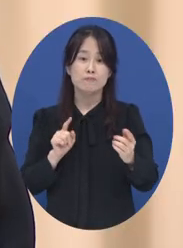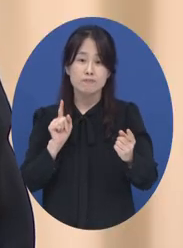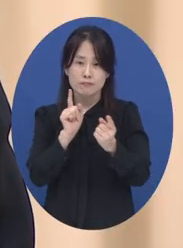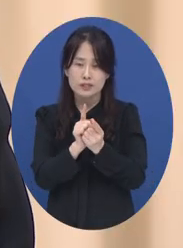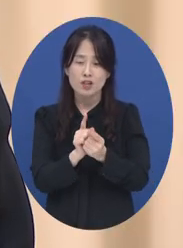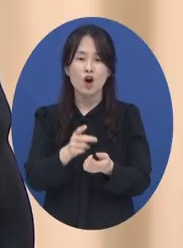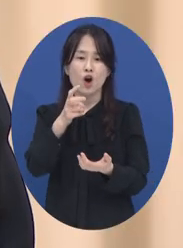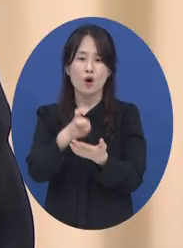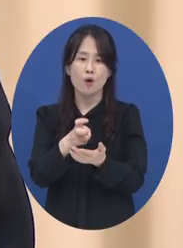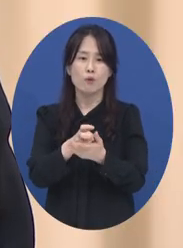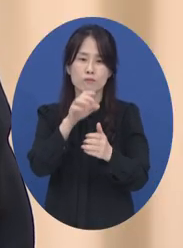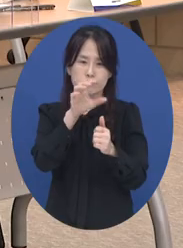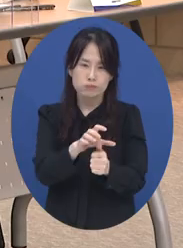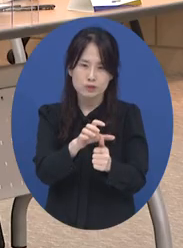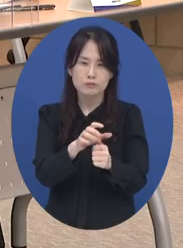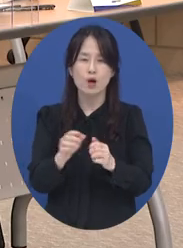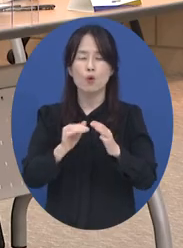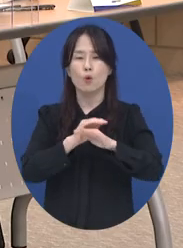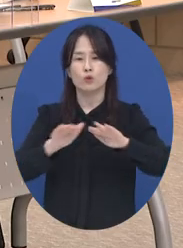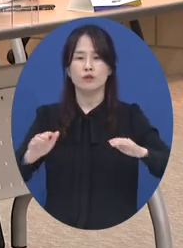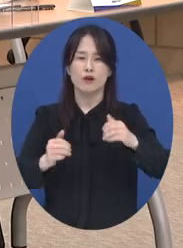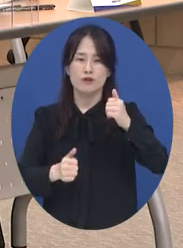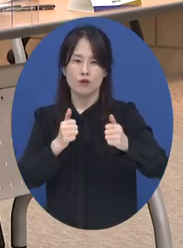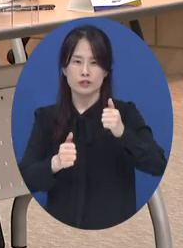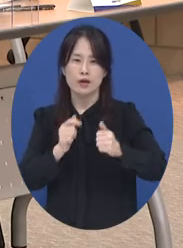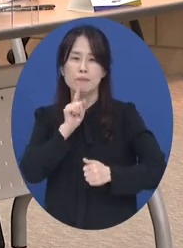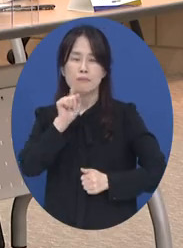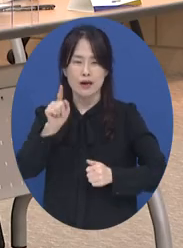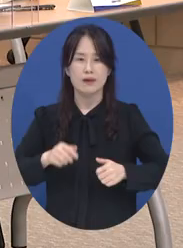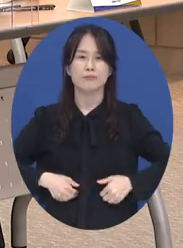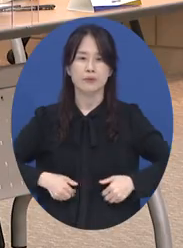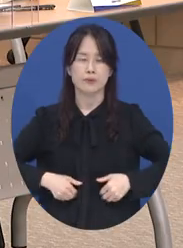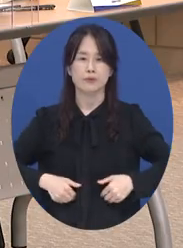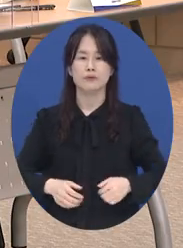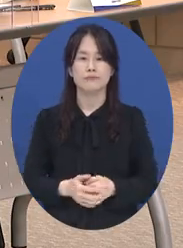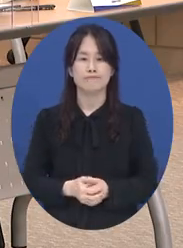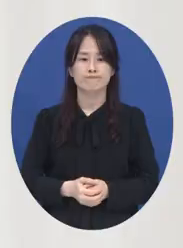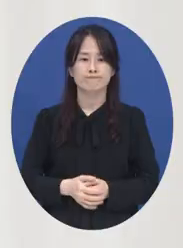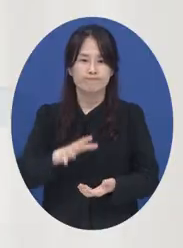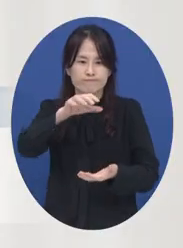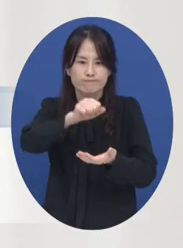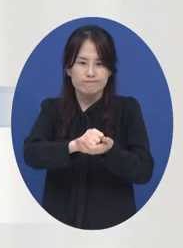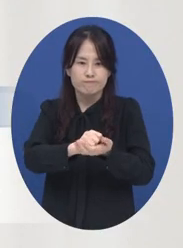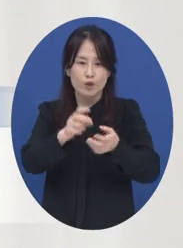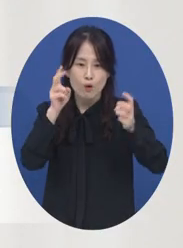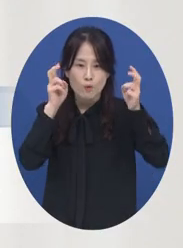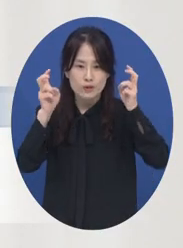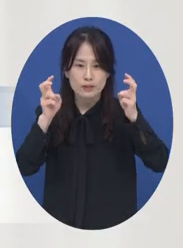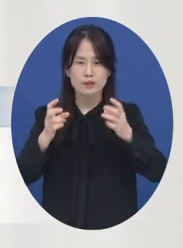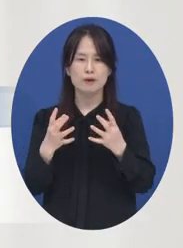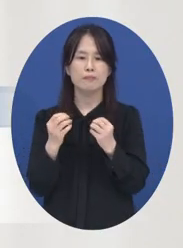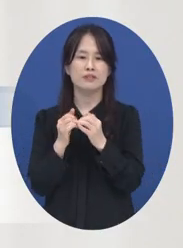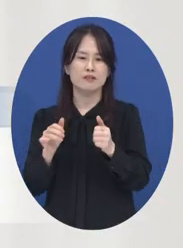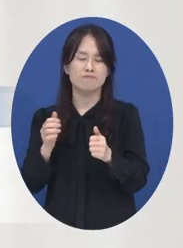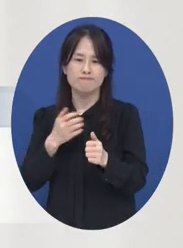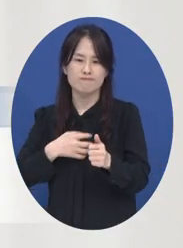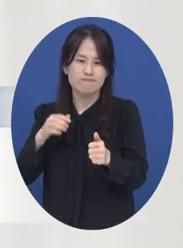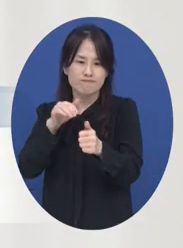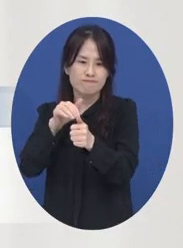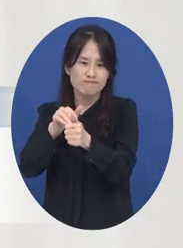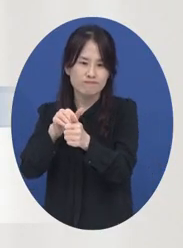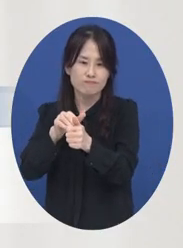플랫폼의 작정을 기체를 통해 공정한 경쟁을 하도록 만들어야 한다고 강조했습니다 좀 하고 있는 일부가